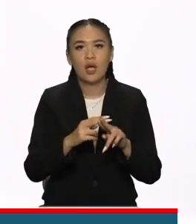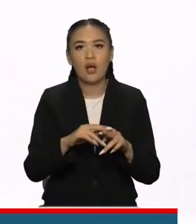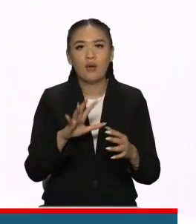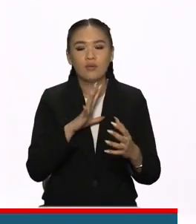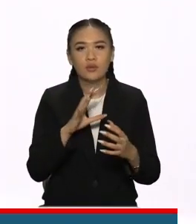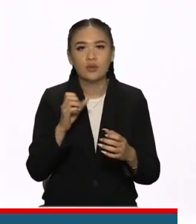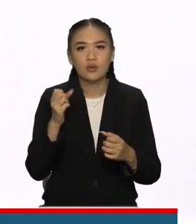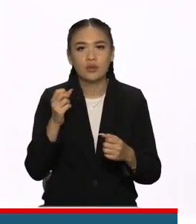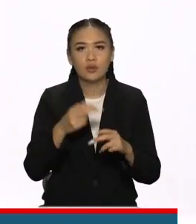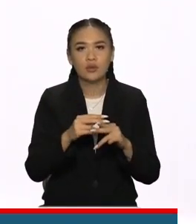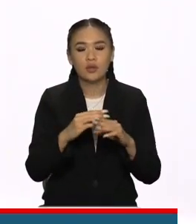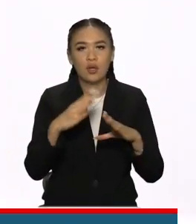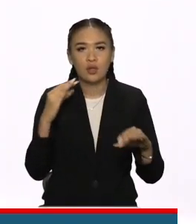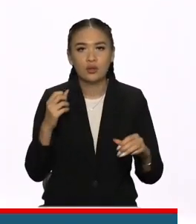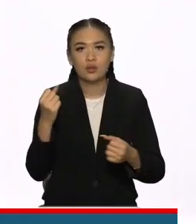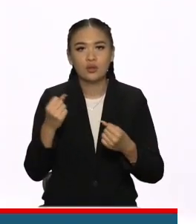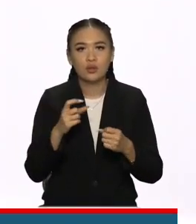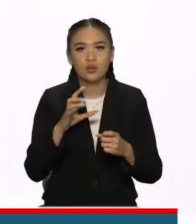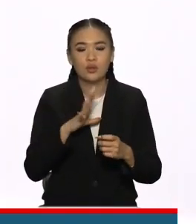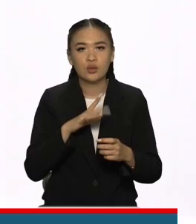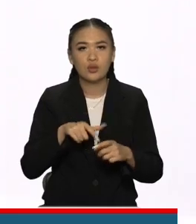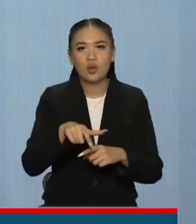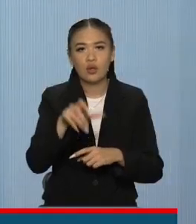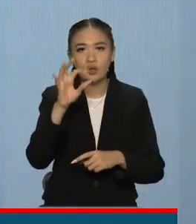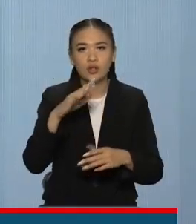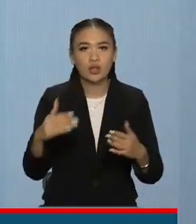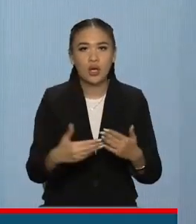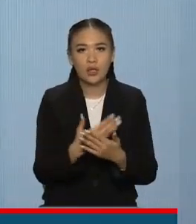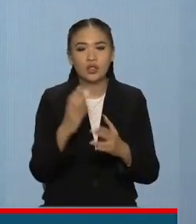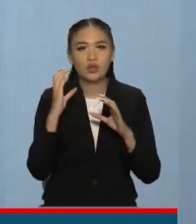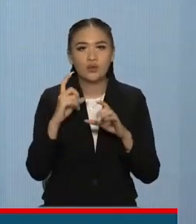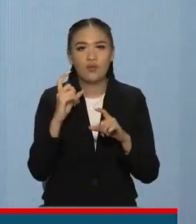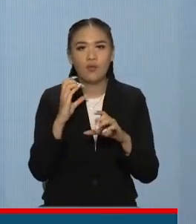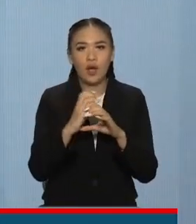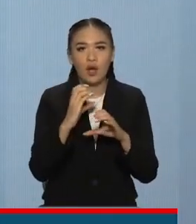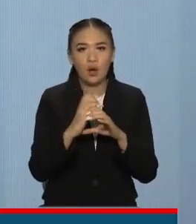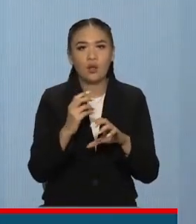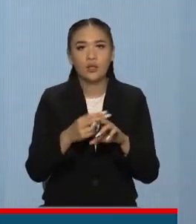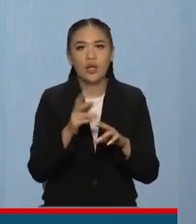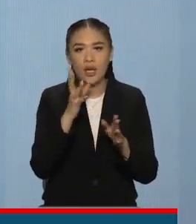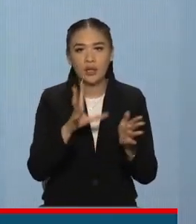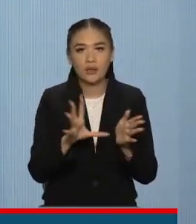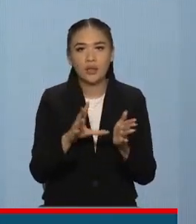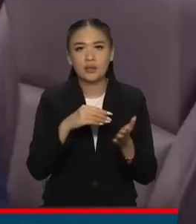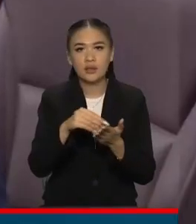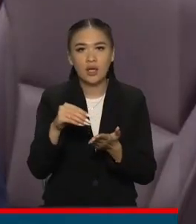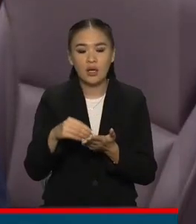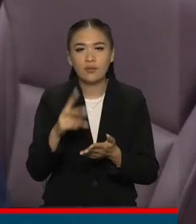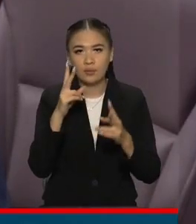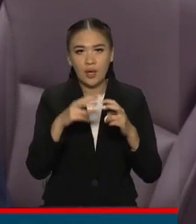болды. Кеңесте сондай-ақ темір жолдарды жаңғырту, жаңа жолаушылар вагондары мен электровоздарды сатып алу мәселелері де